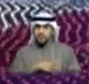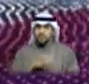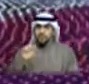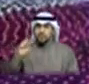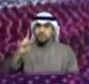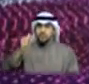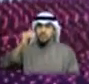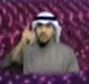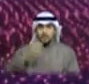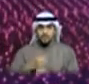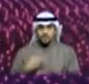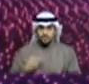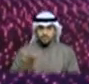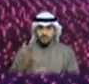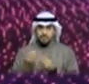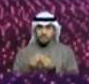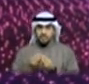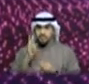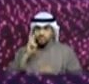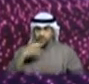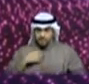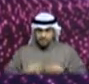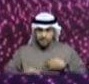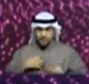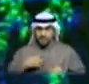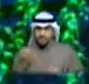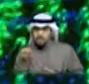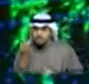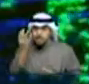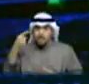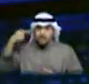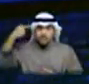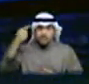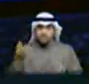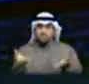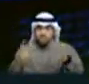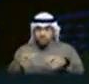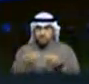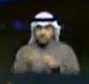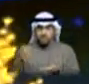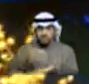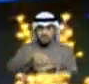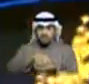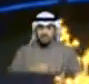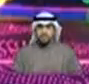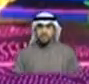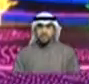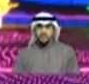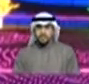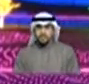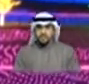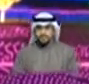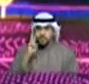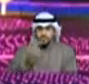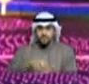الإنسانية، والتعبير أيضا الشبابي على الإبداع والابتكار بهذه المدينة المضيئة.